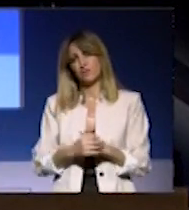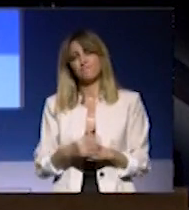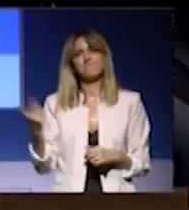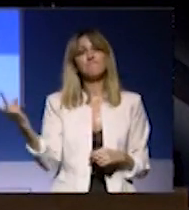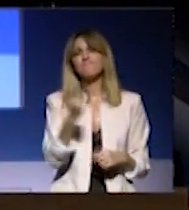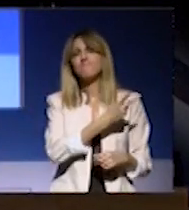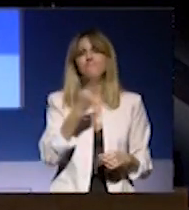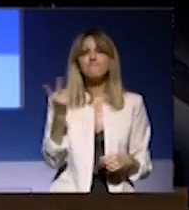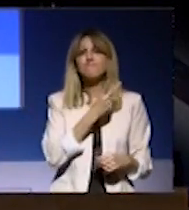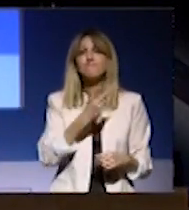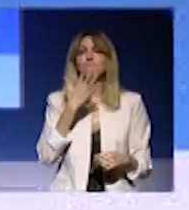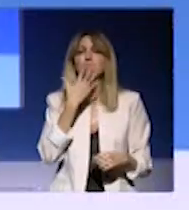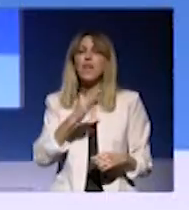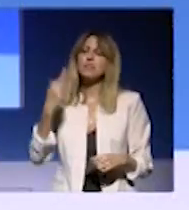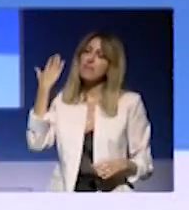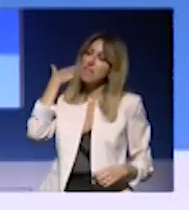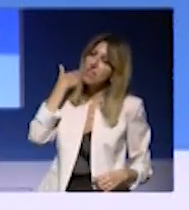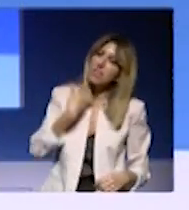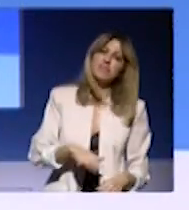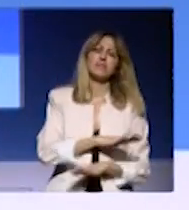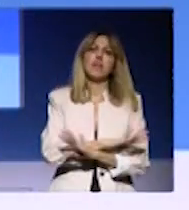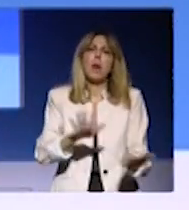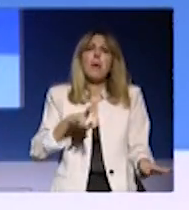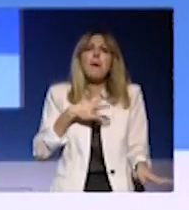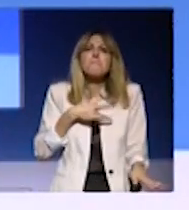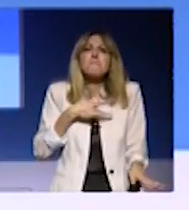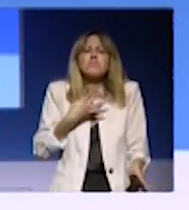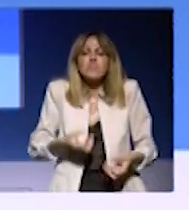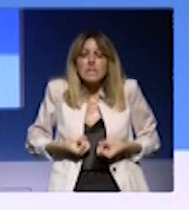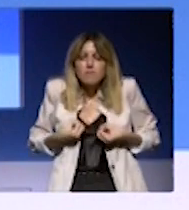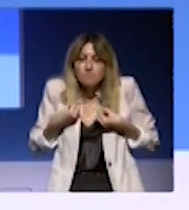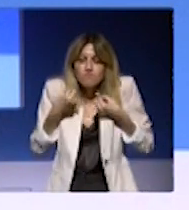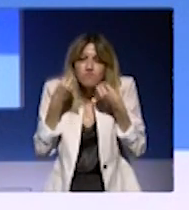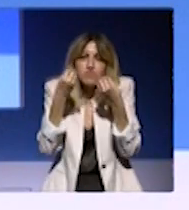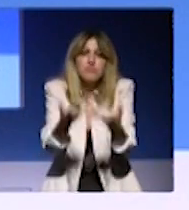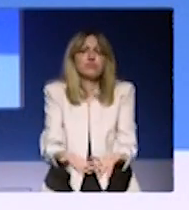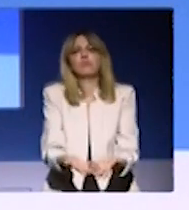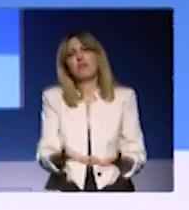έχουν δώσει την καρδιά τους, την ψυχή τους, στην ανάδειξη,